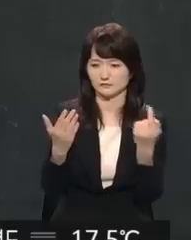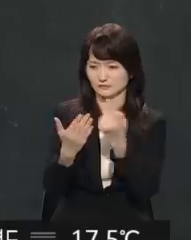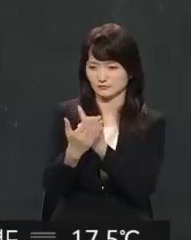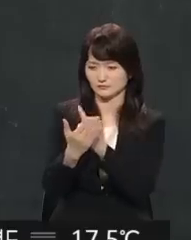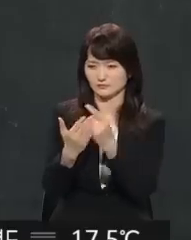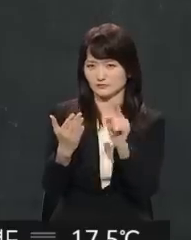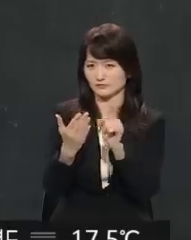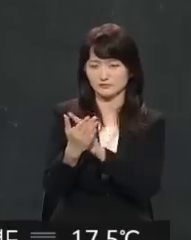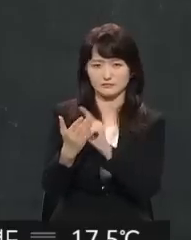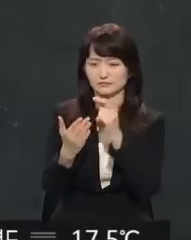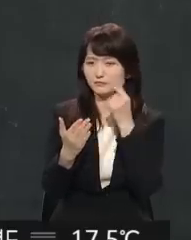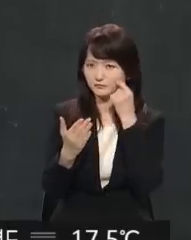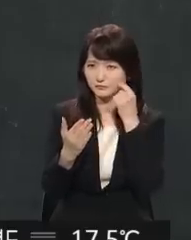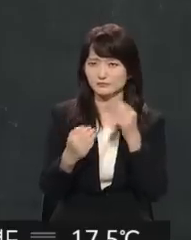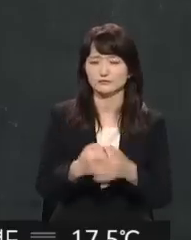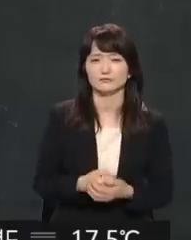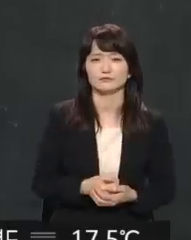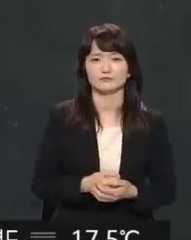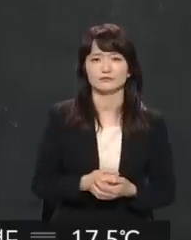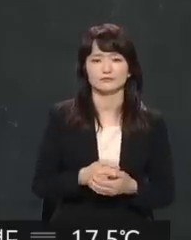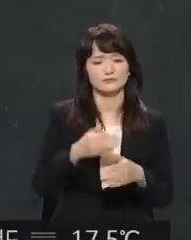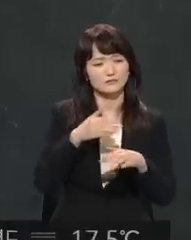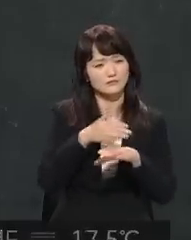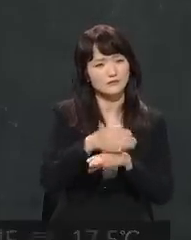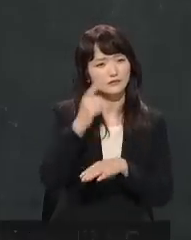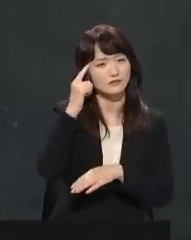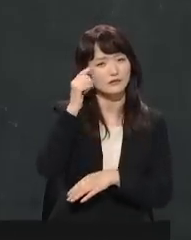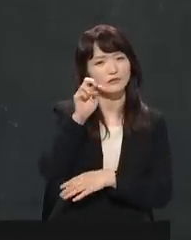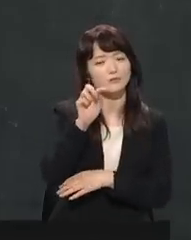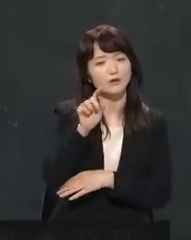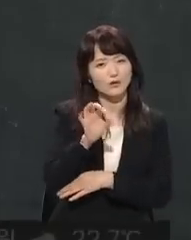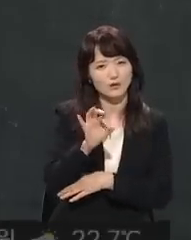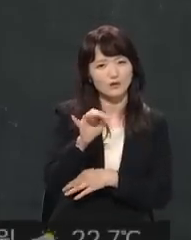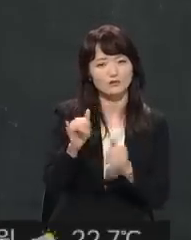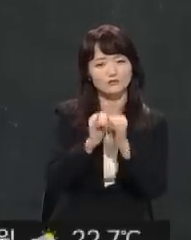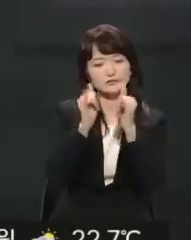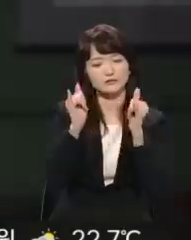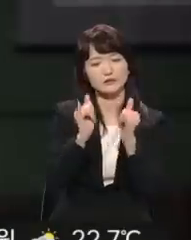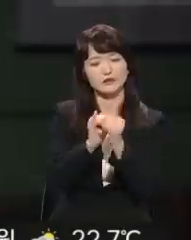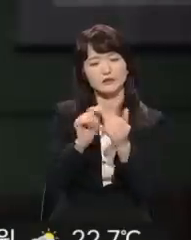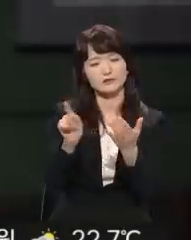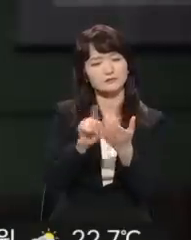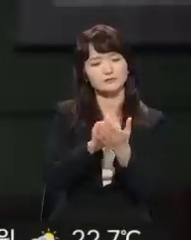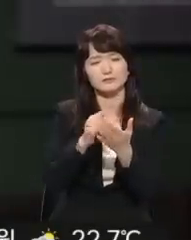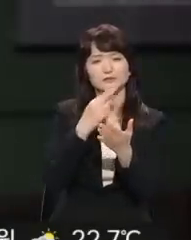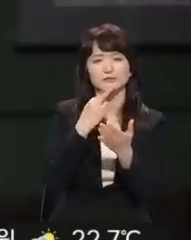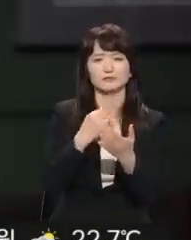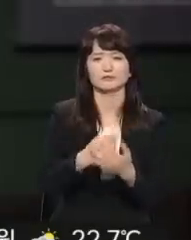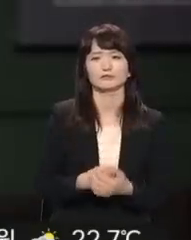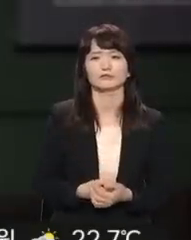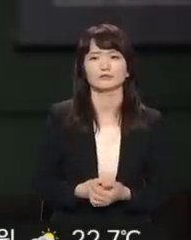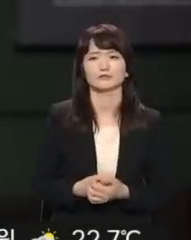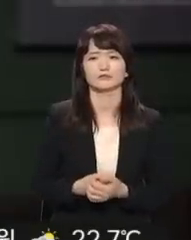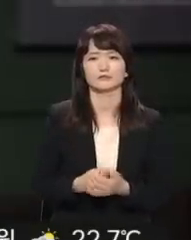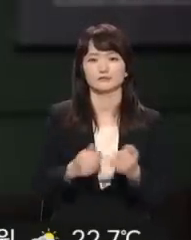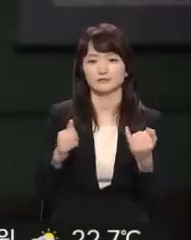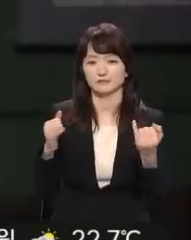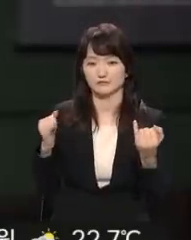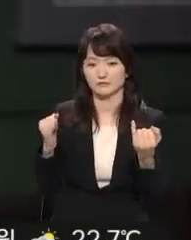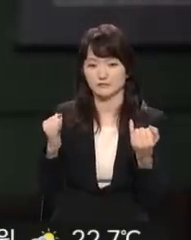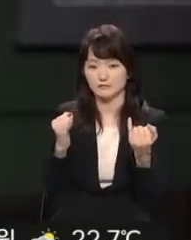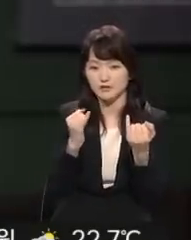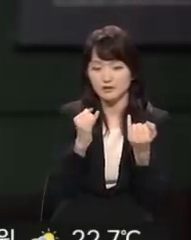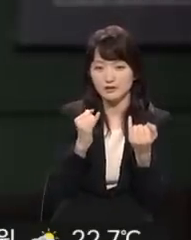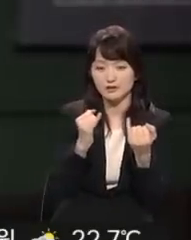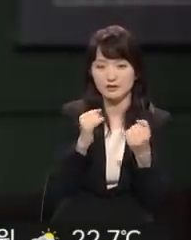이상했다 솔직히 말하면 느리고 말없고 멍하고 사회성이 떨어진다고만 생각했다라고 해고를 했습니다 그러면서 가까이 가려고 해도